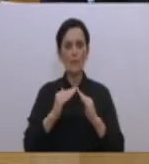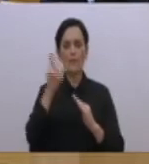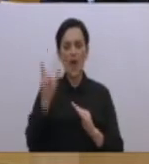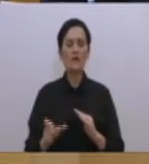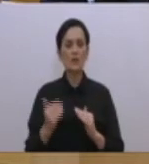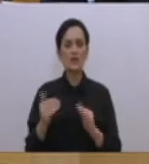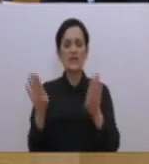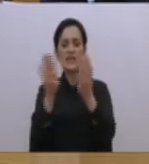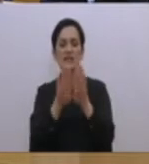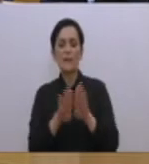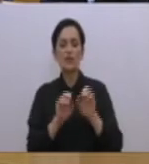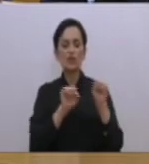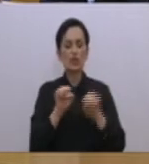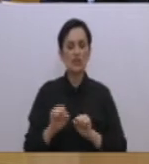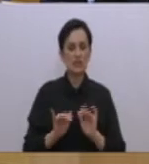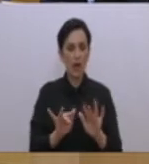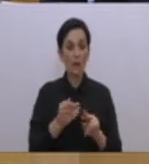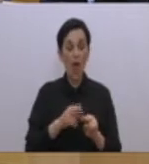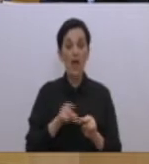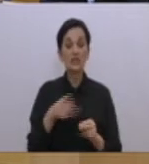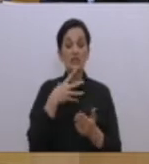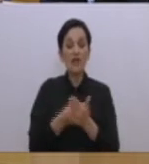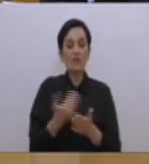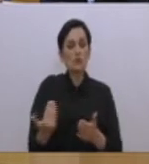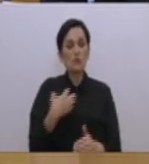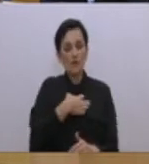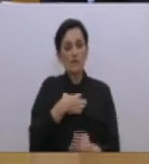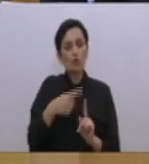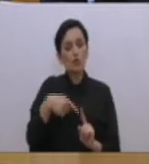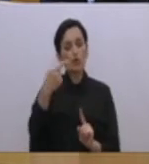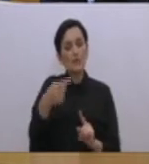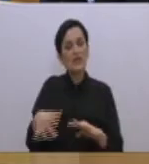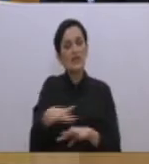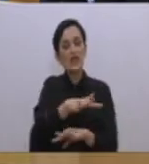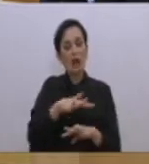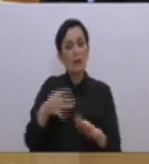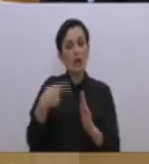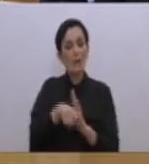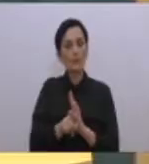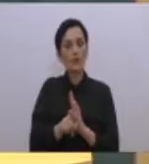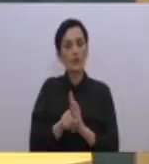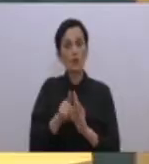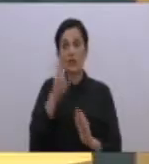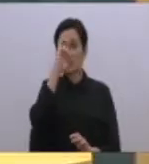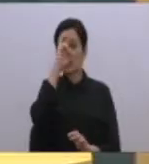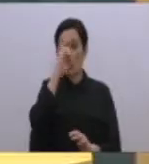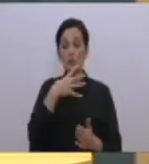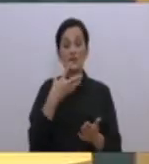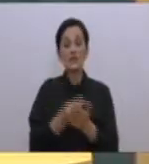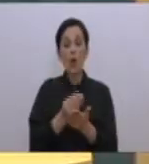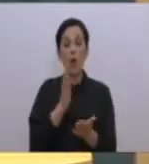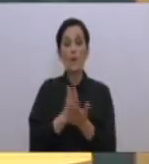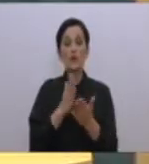permeris identificirebis și sazulobas. Este tauiscul, nișolovania, șemdegi, care mă evidam gamon dinare. Sahelci, cu sakutreba și